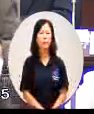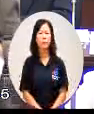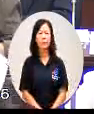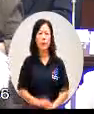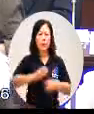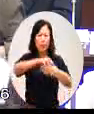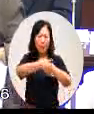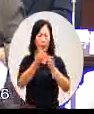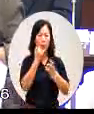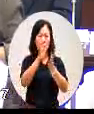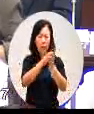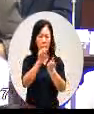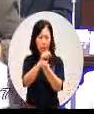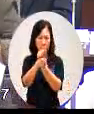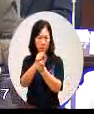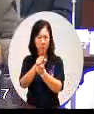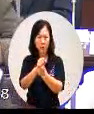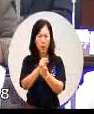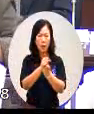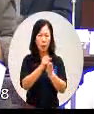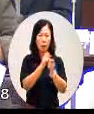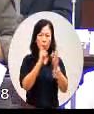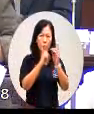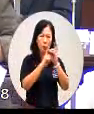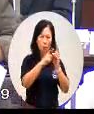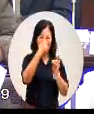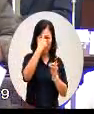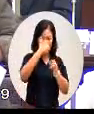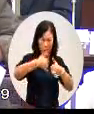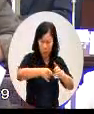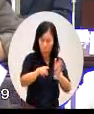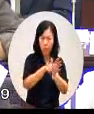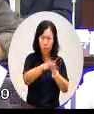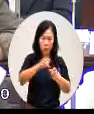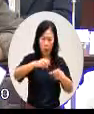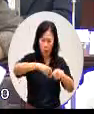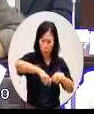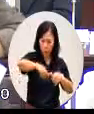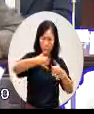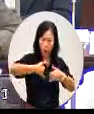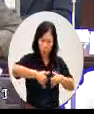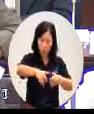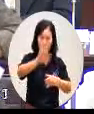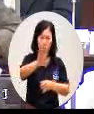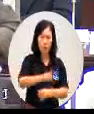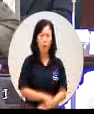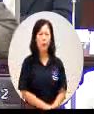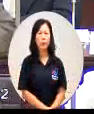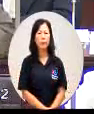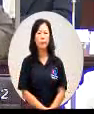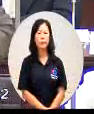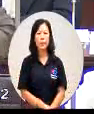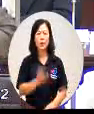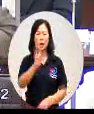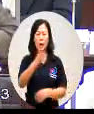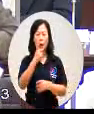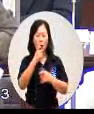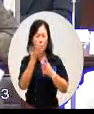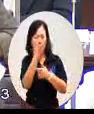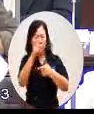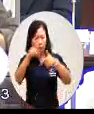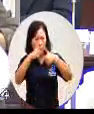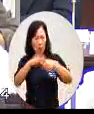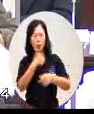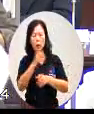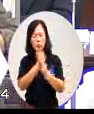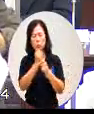个澄观路沿途，确实这个部分整个立面化是不